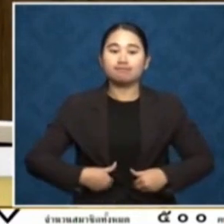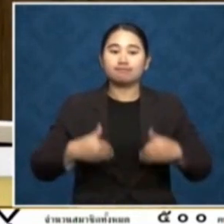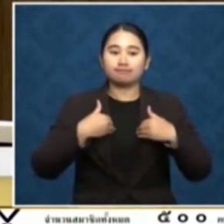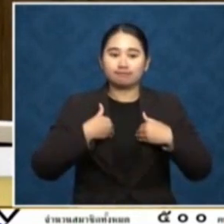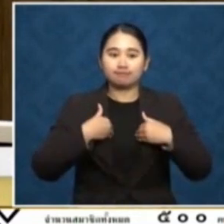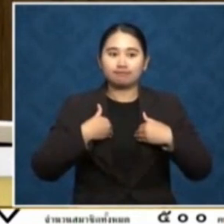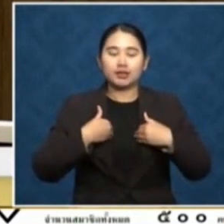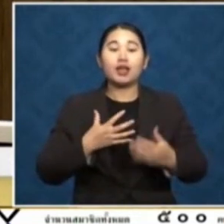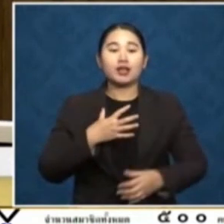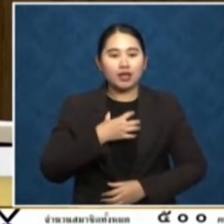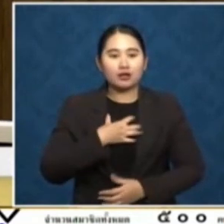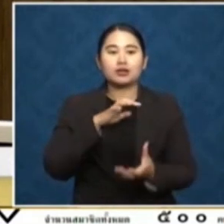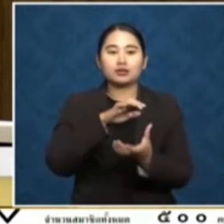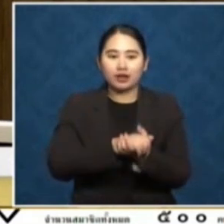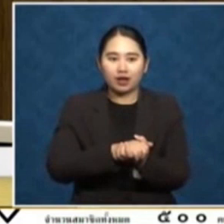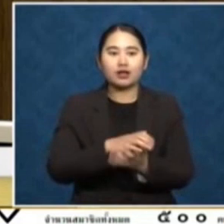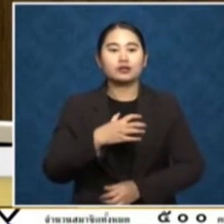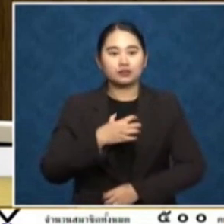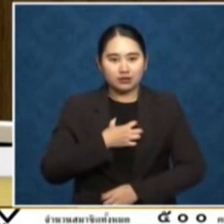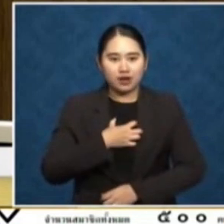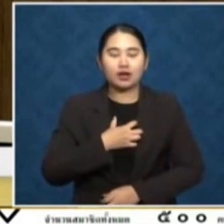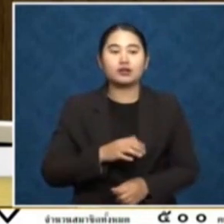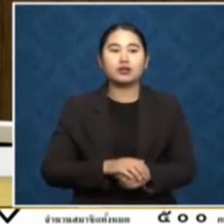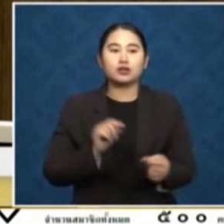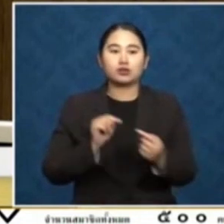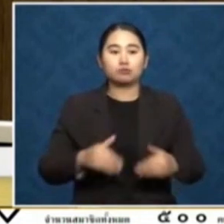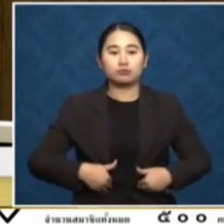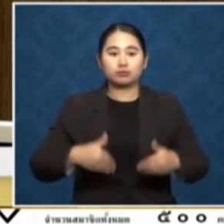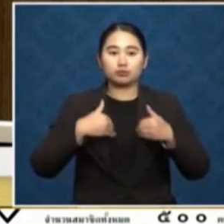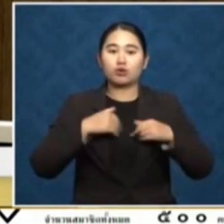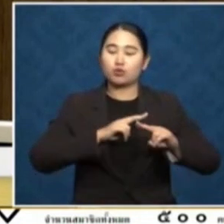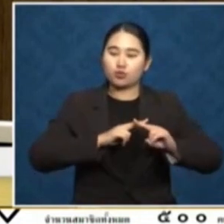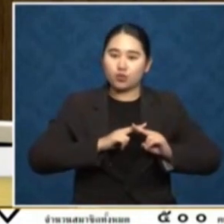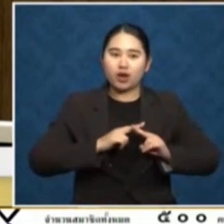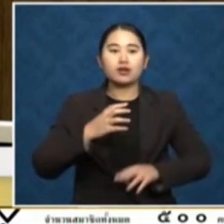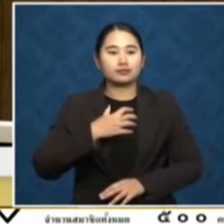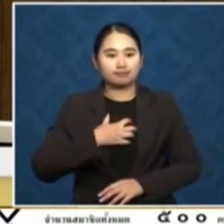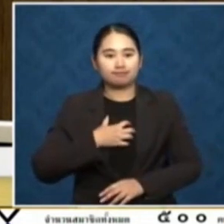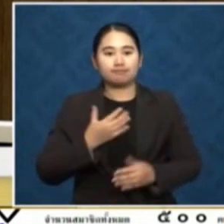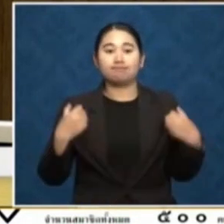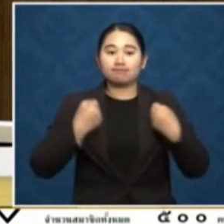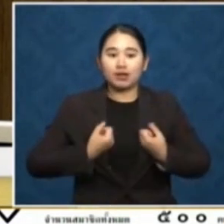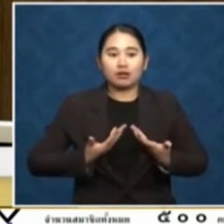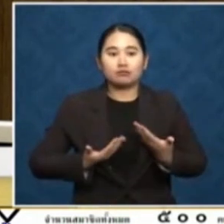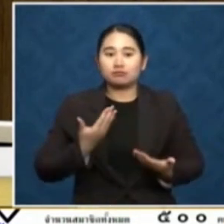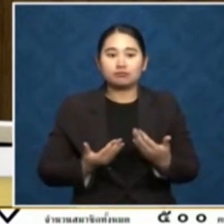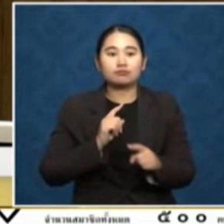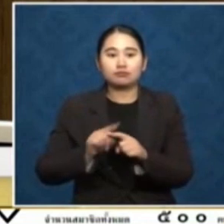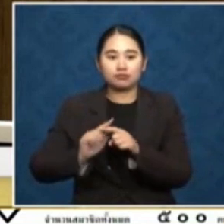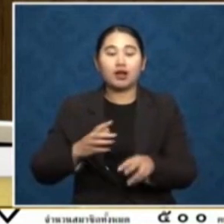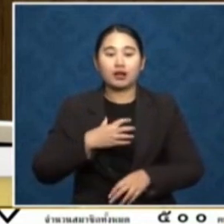ที่ต้องการที่จะสมรสที่ต้องการดำเนินเพศวิถีหรืออัตลักษณ์ทางเพศของตนเ